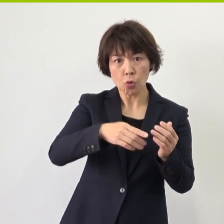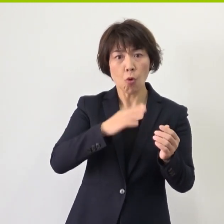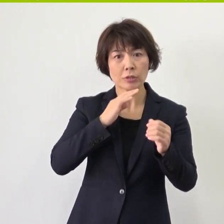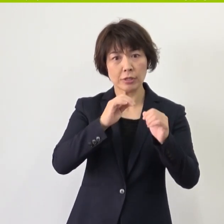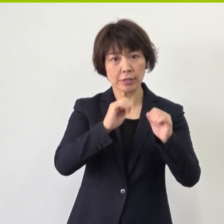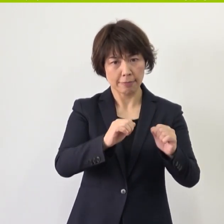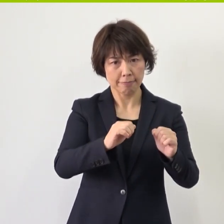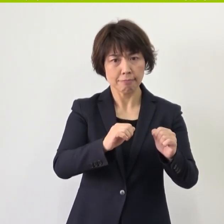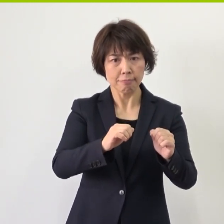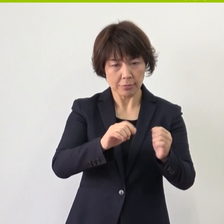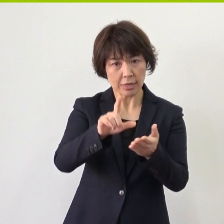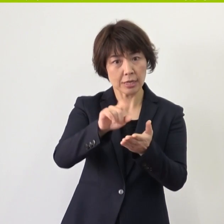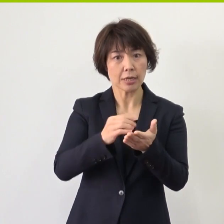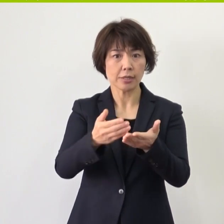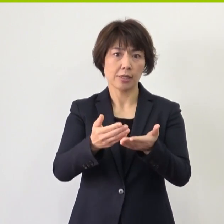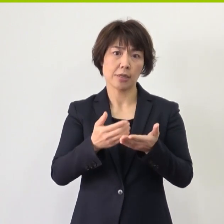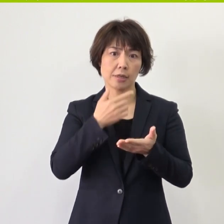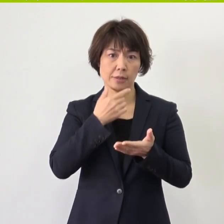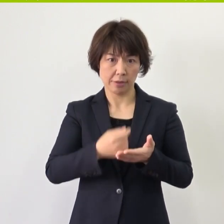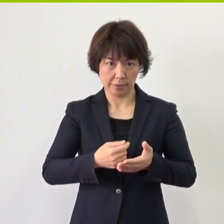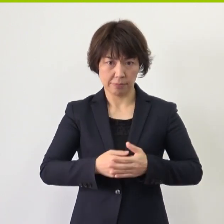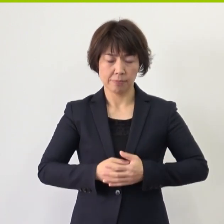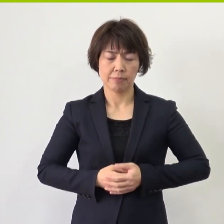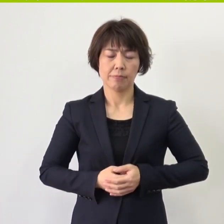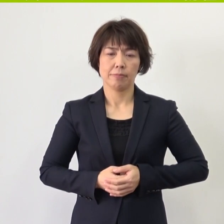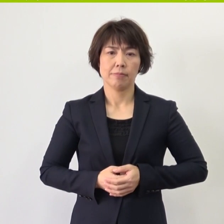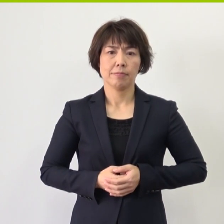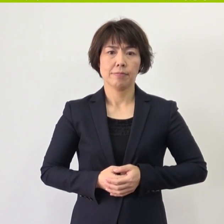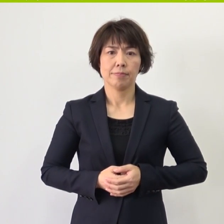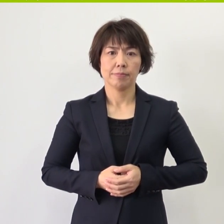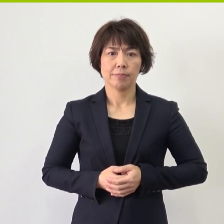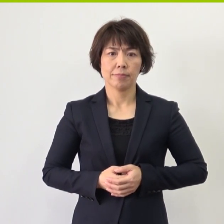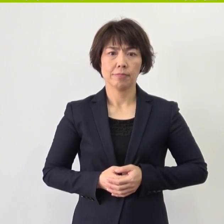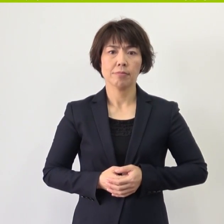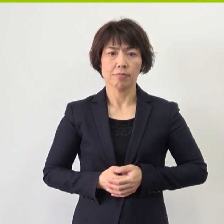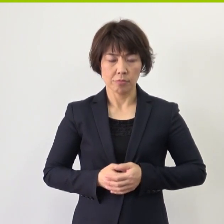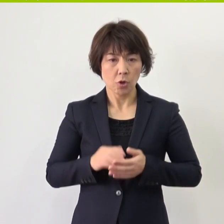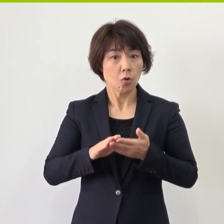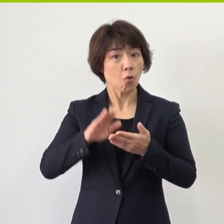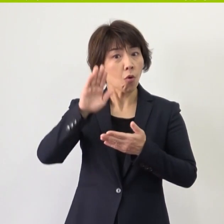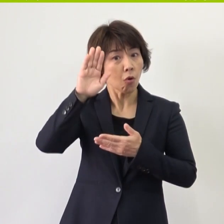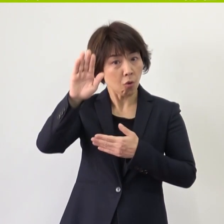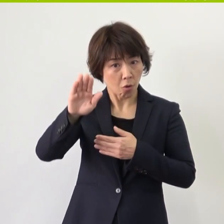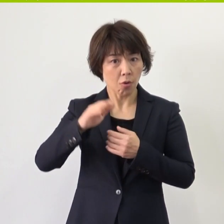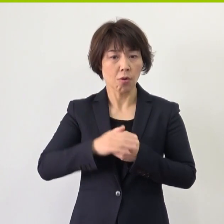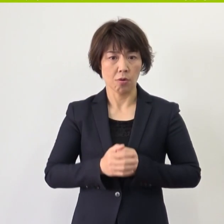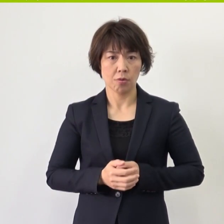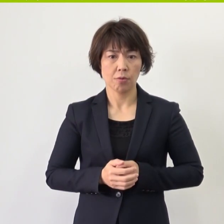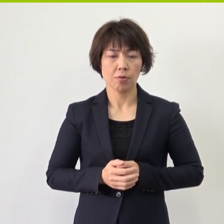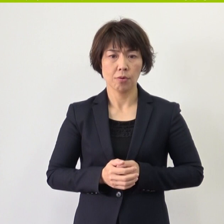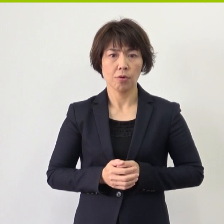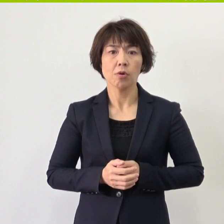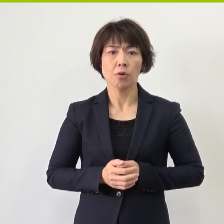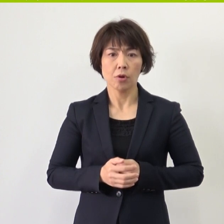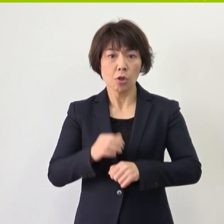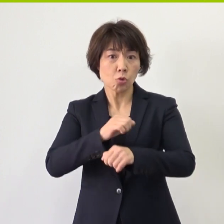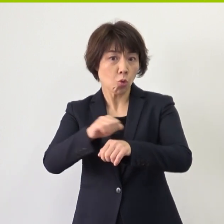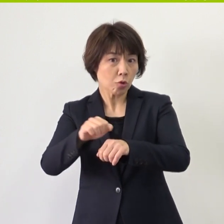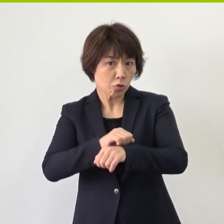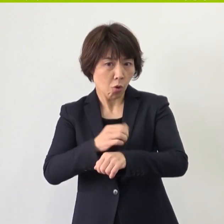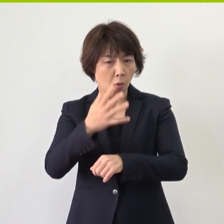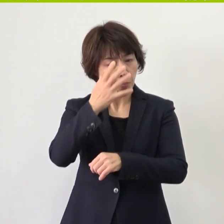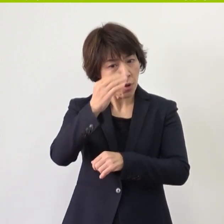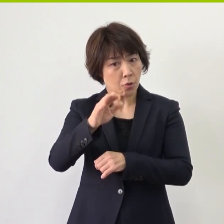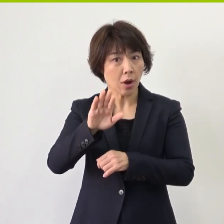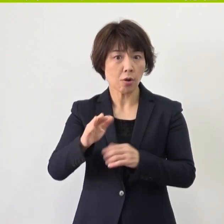授業実践に生かしていただきたいと思っています。今後魅力特色